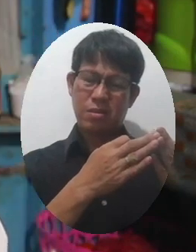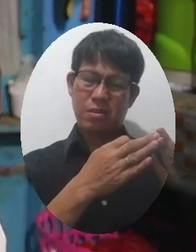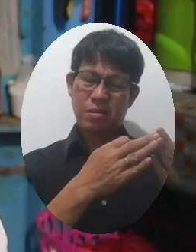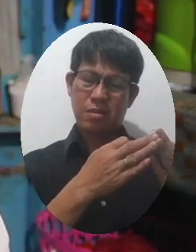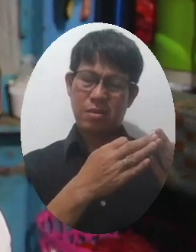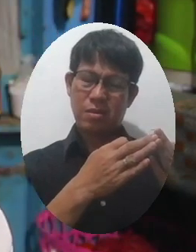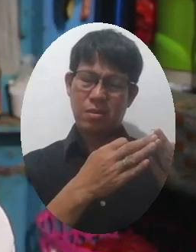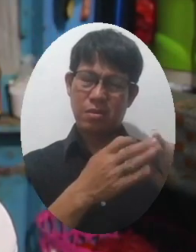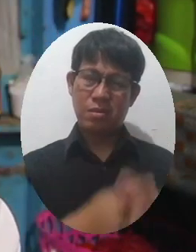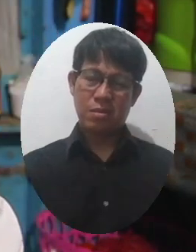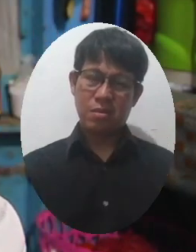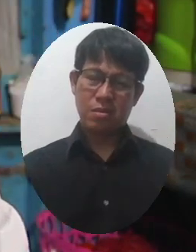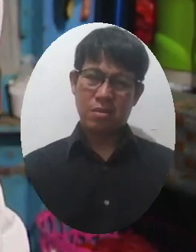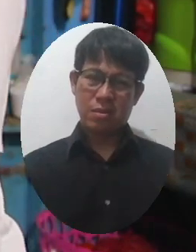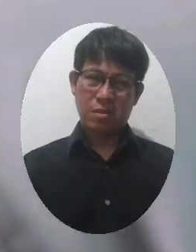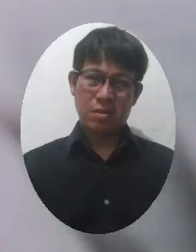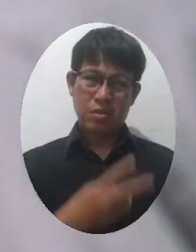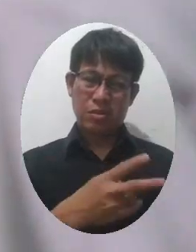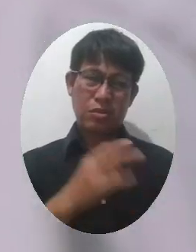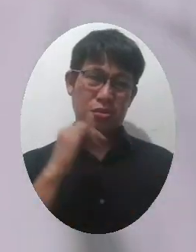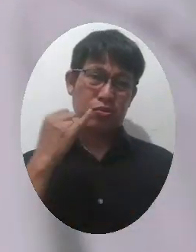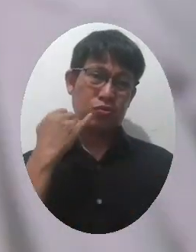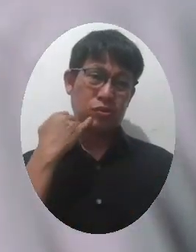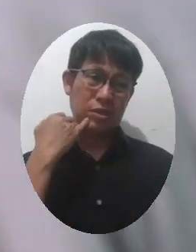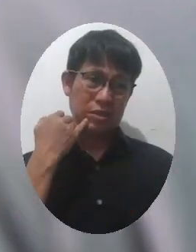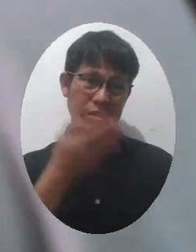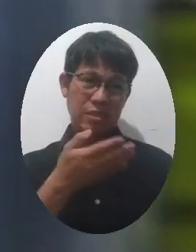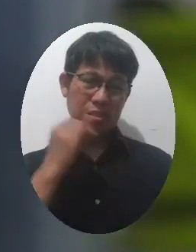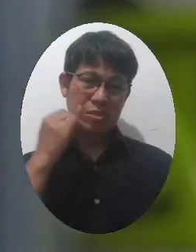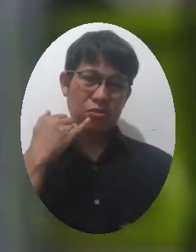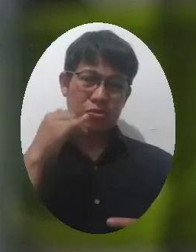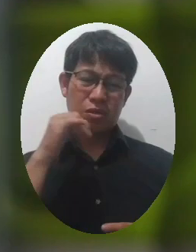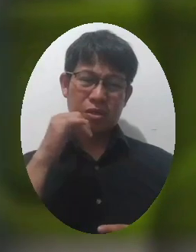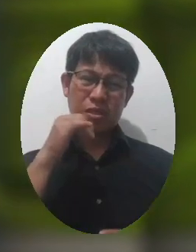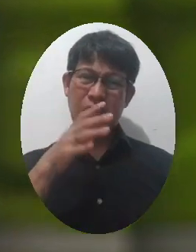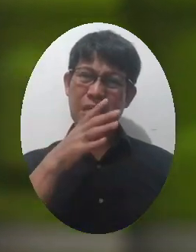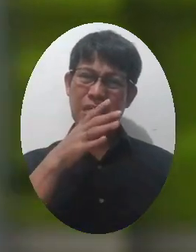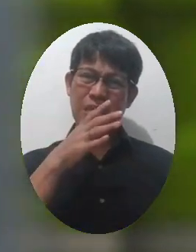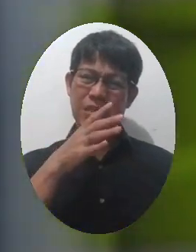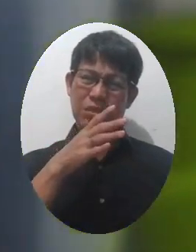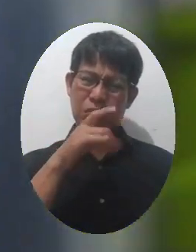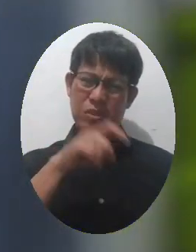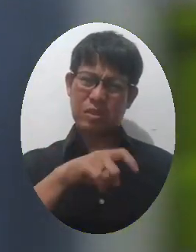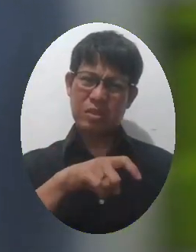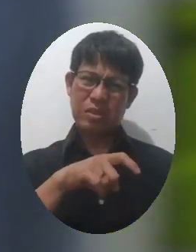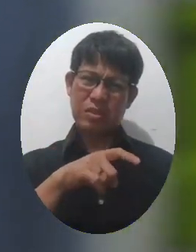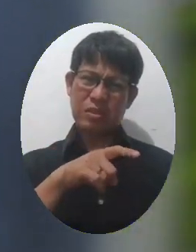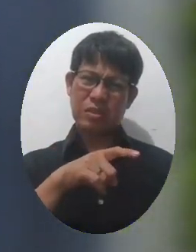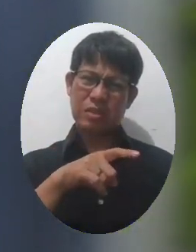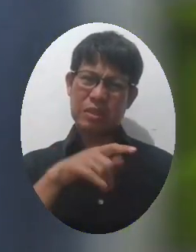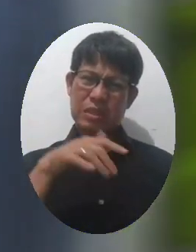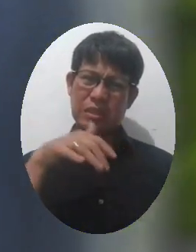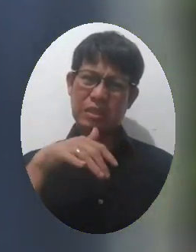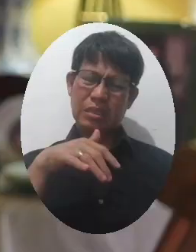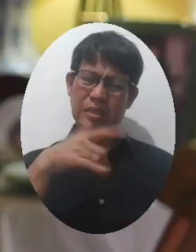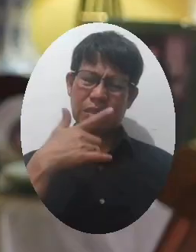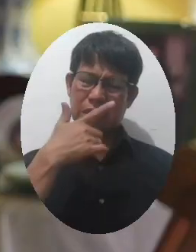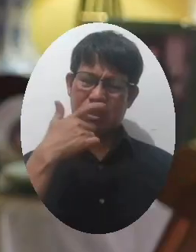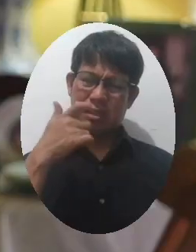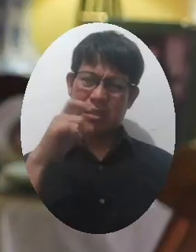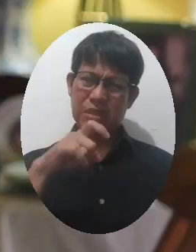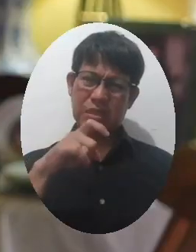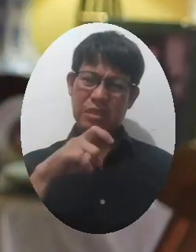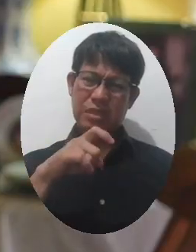Pamain po ng Brown. Yan si Julian Liedo, isang ina na kinakailangan tumigil ng pag-aaral dahil